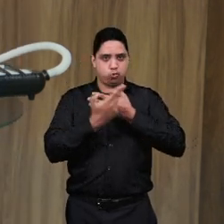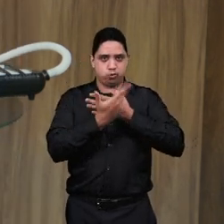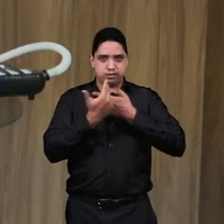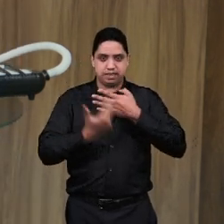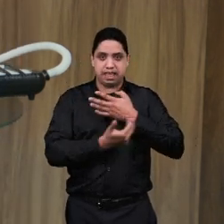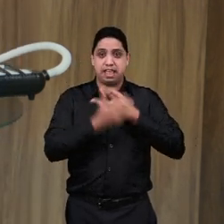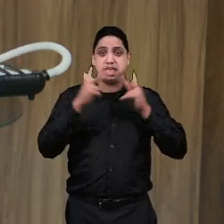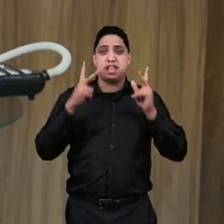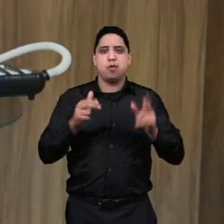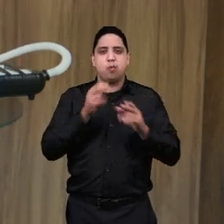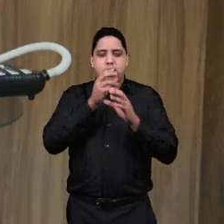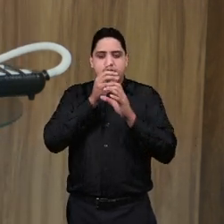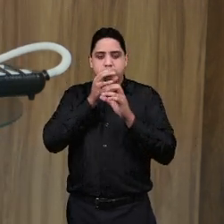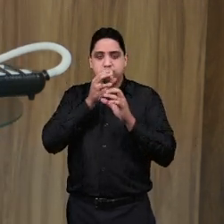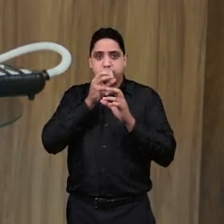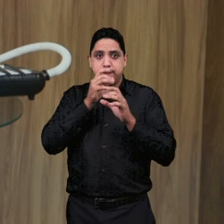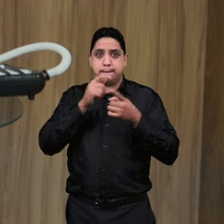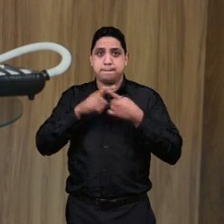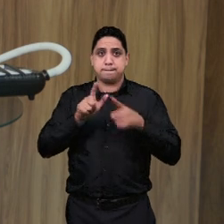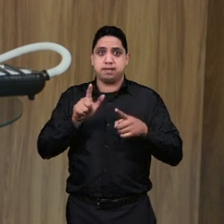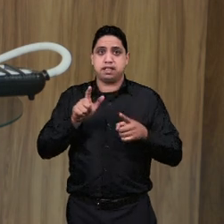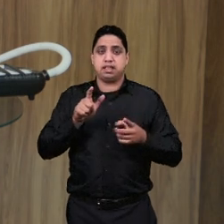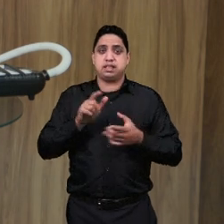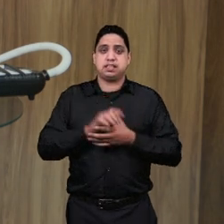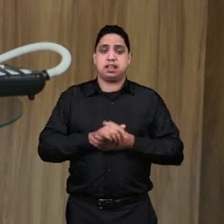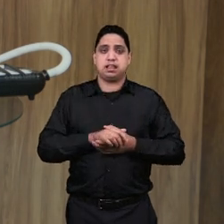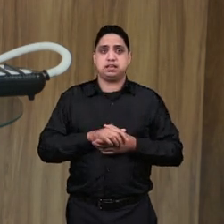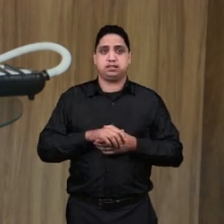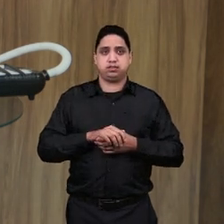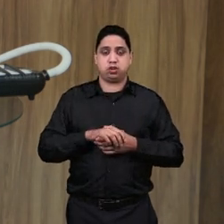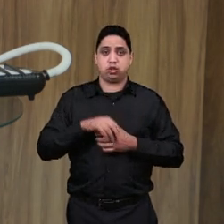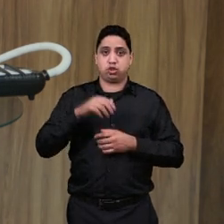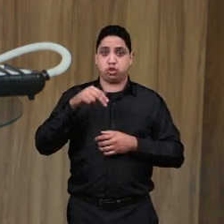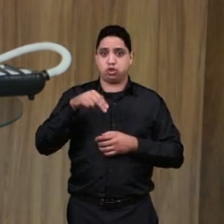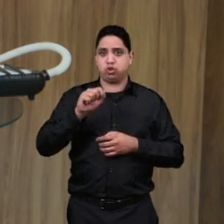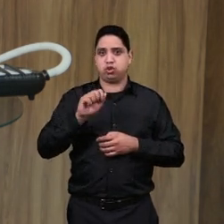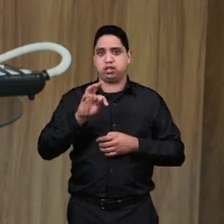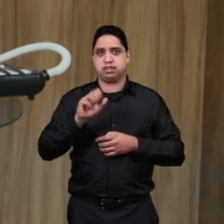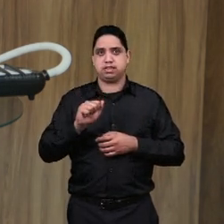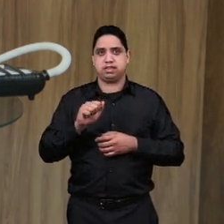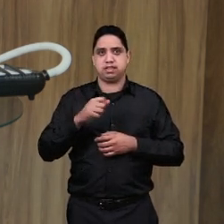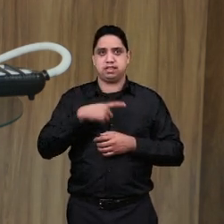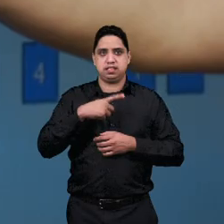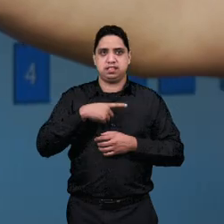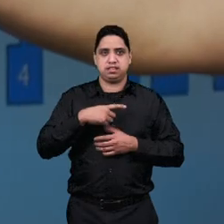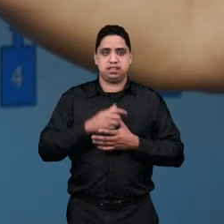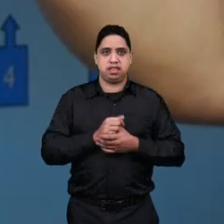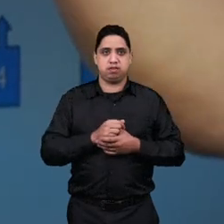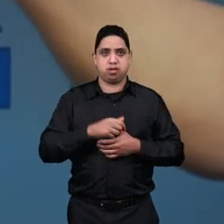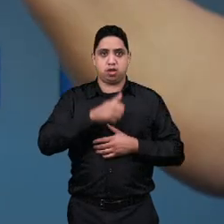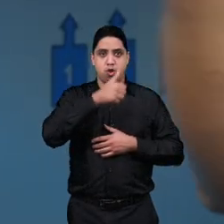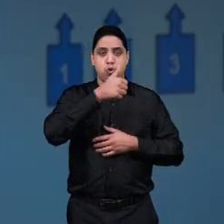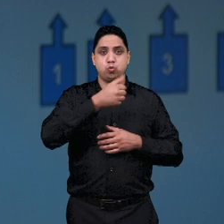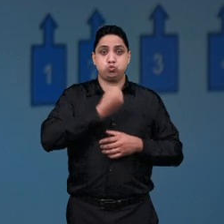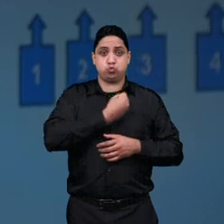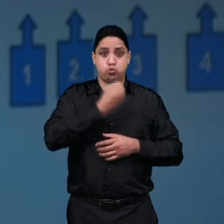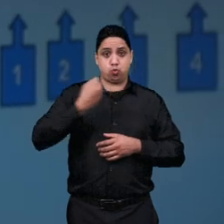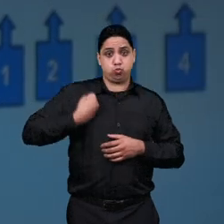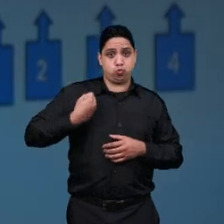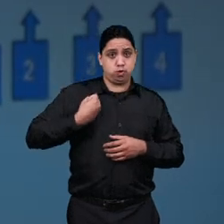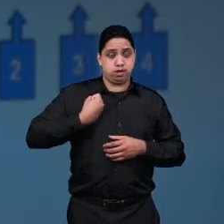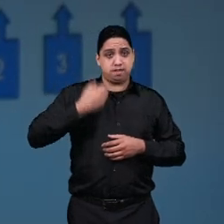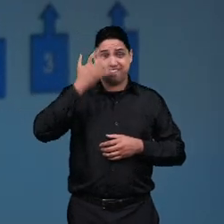les doigtés. Cela pour nous diriger et simplifier à toucher dans